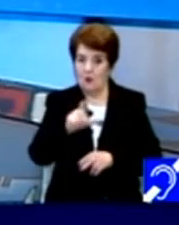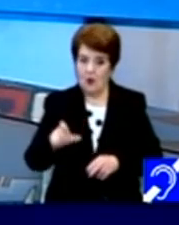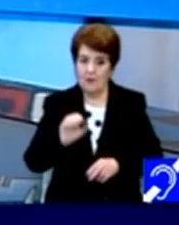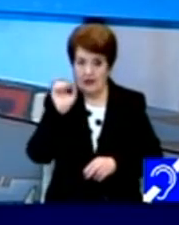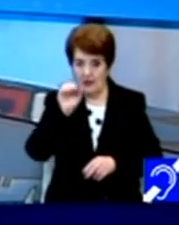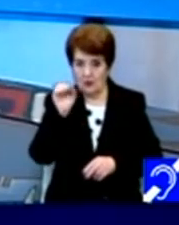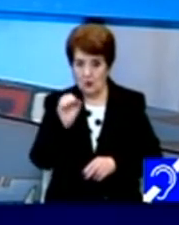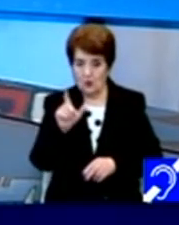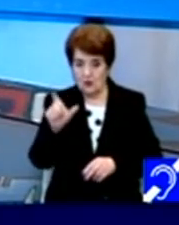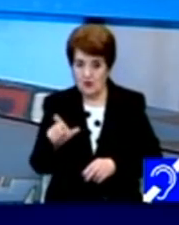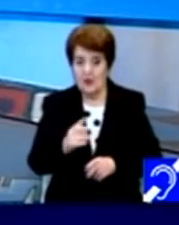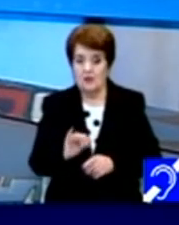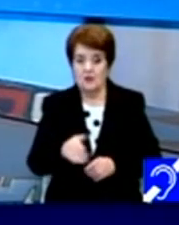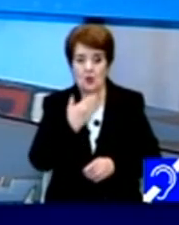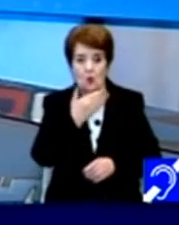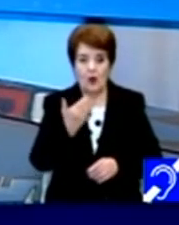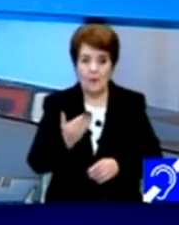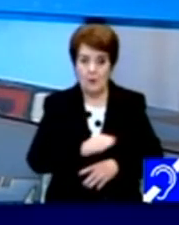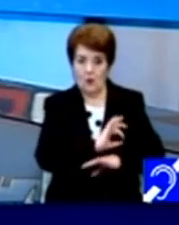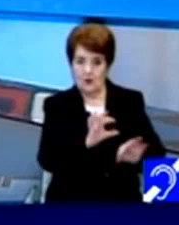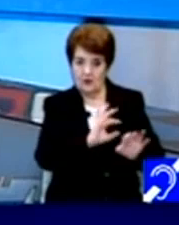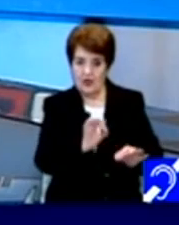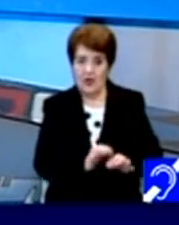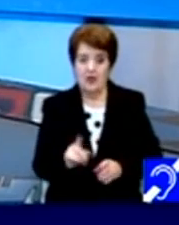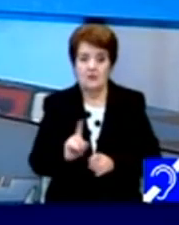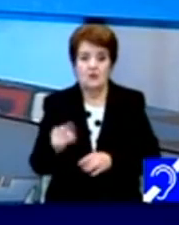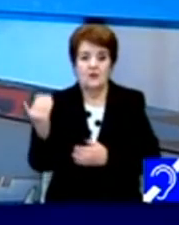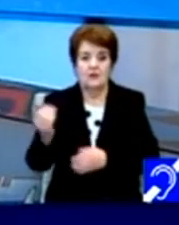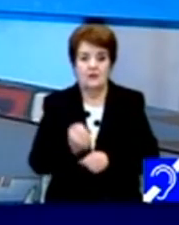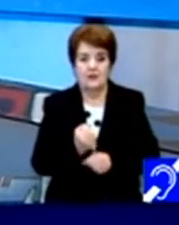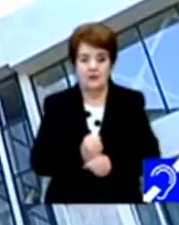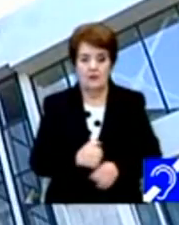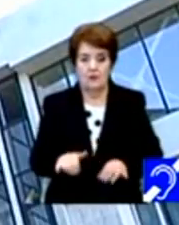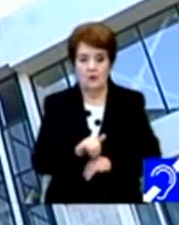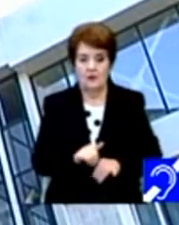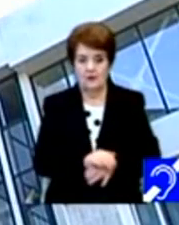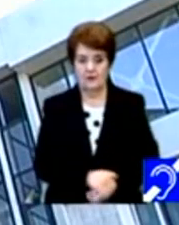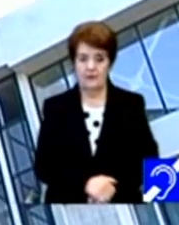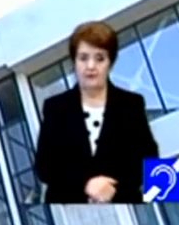turci și să transmită un raport privind evoluția acestui dosar penal.